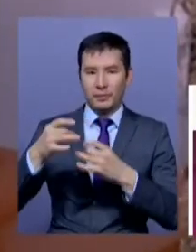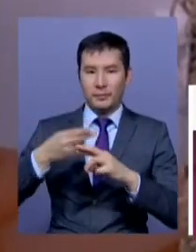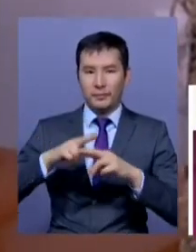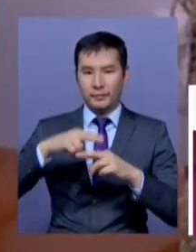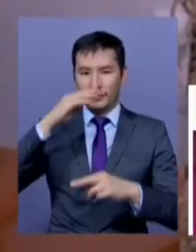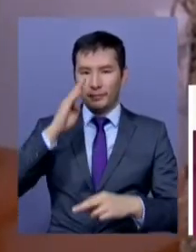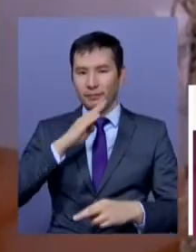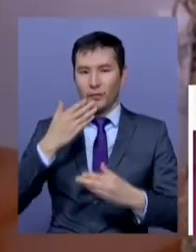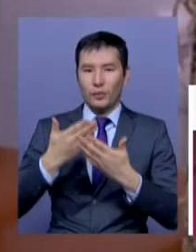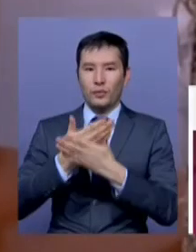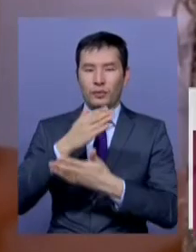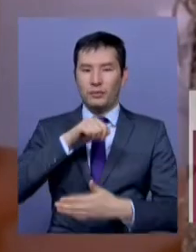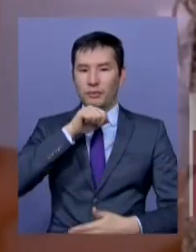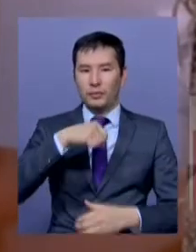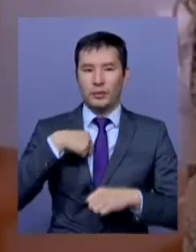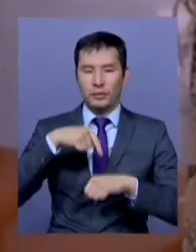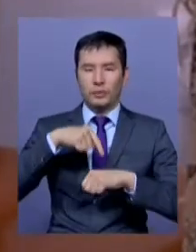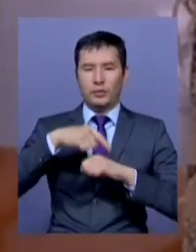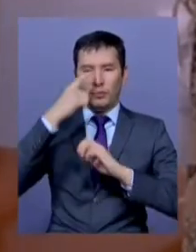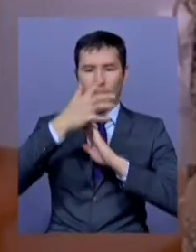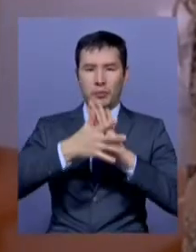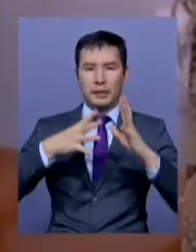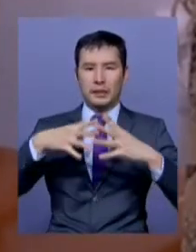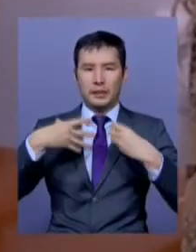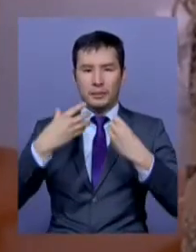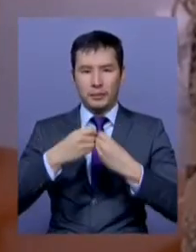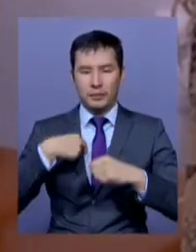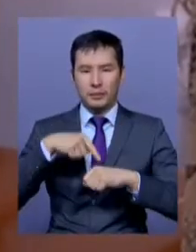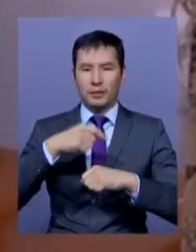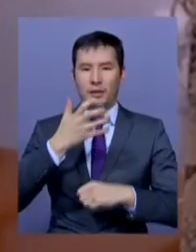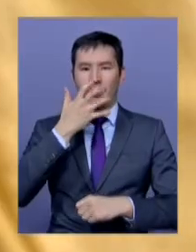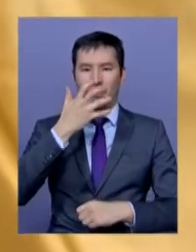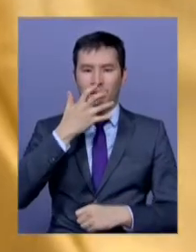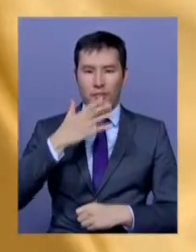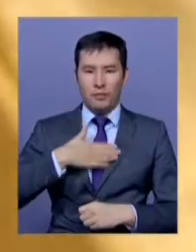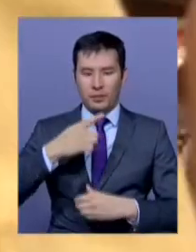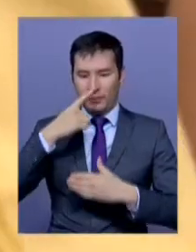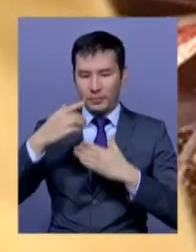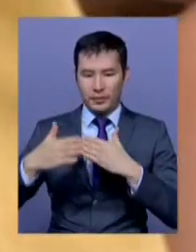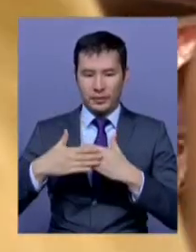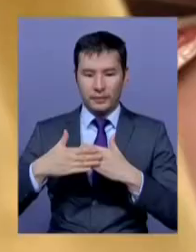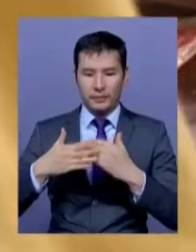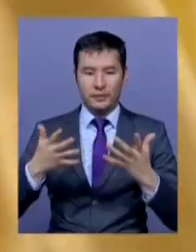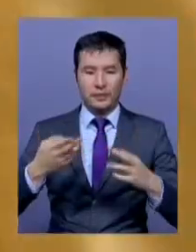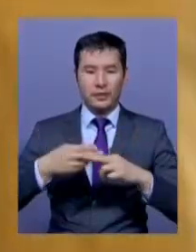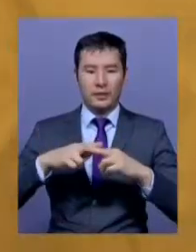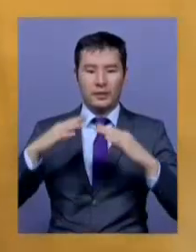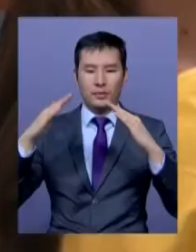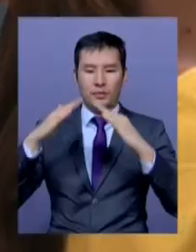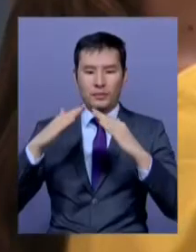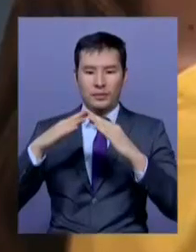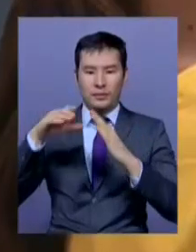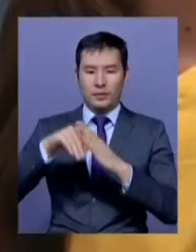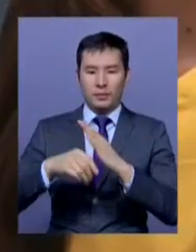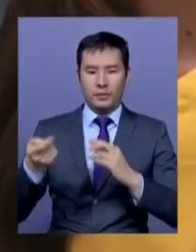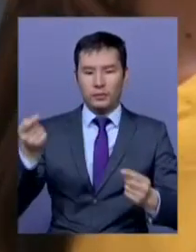болып, мен шын өмірде жанұяның не екенін ұққандаймын. Олар менің жақындарым айналды. Осылай жанұялы болған балалар қазір бір-біріне